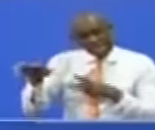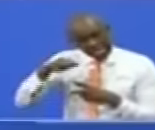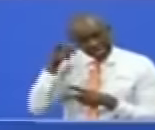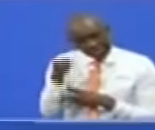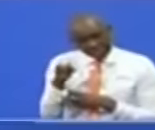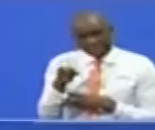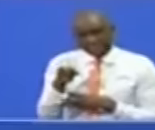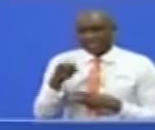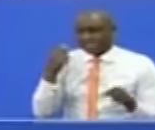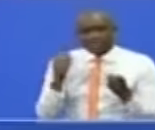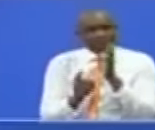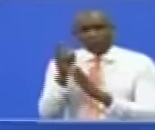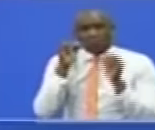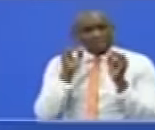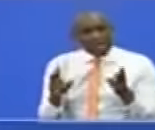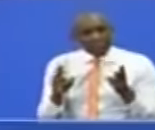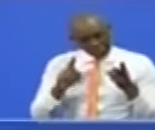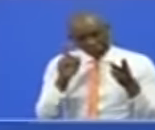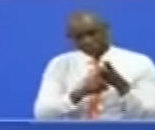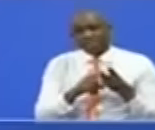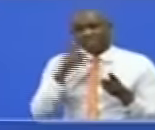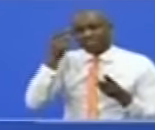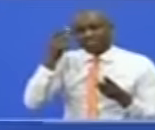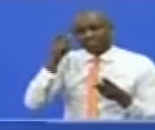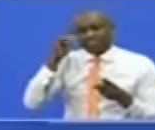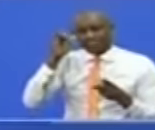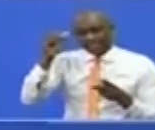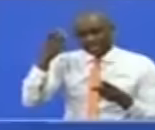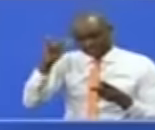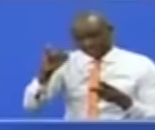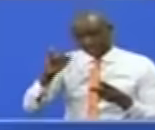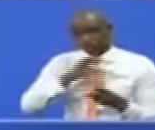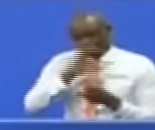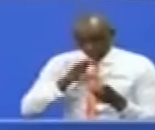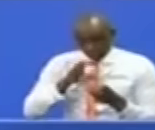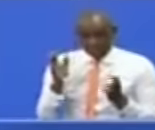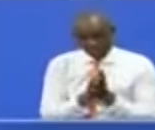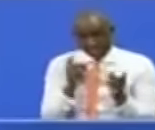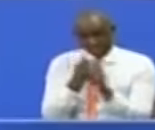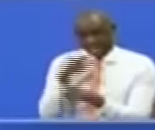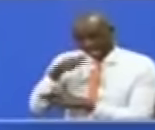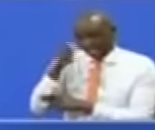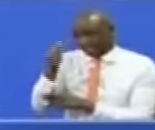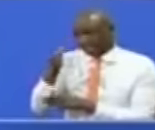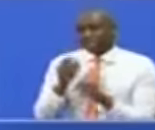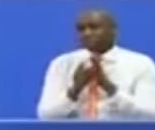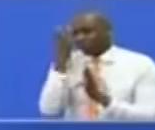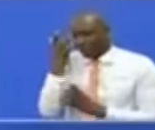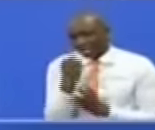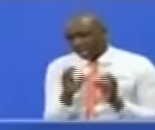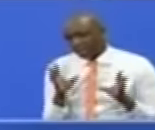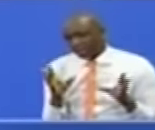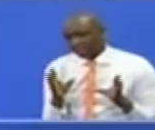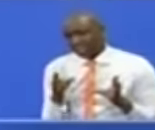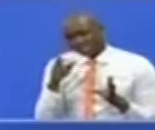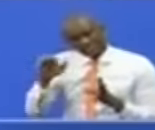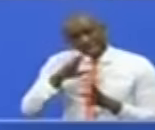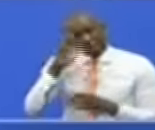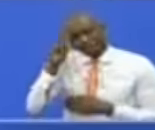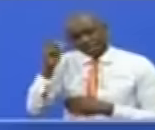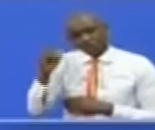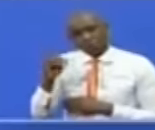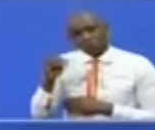huo haijawahi kuwa developed, TRT constituency na sehemu hiyo yote, kwa sababu hiyo ni sehemu moja ya Baringo.